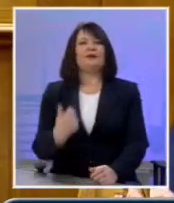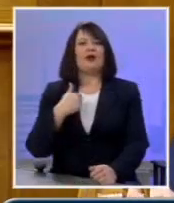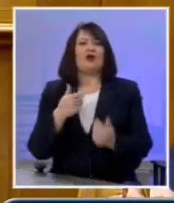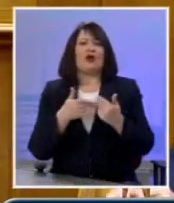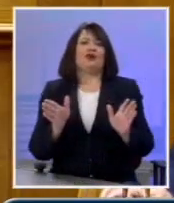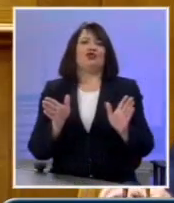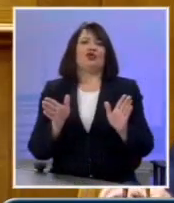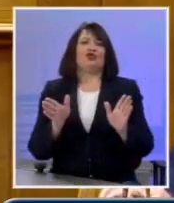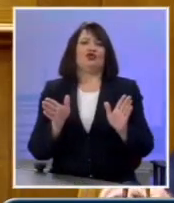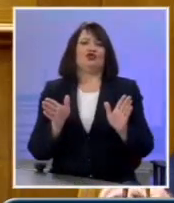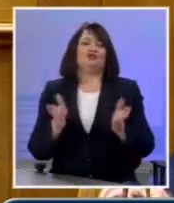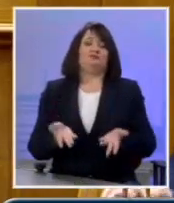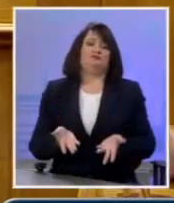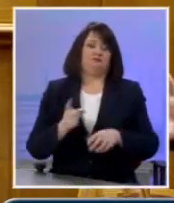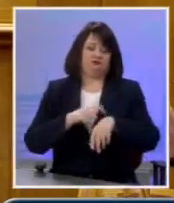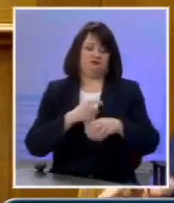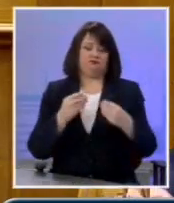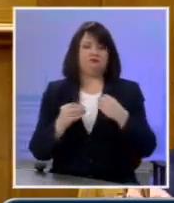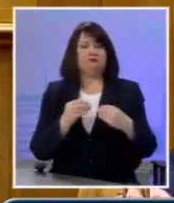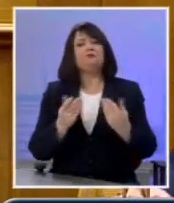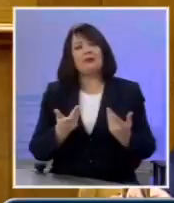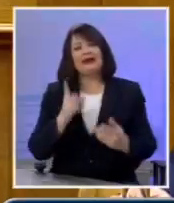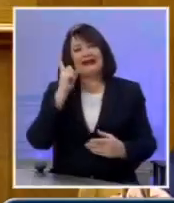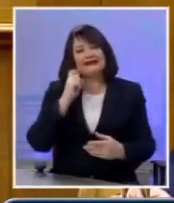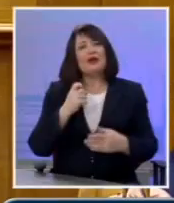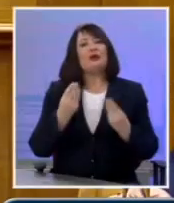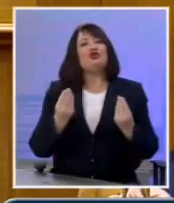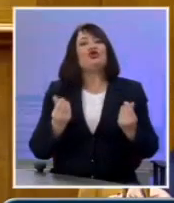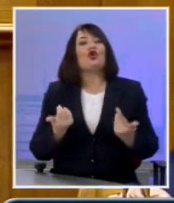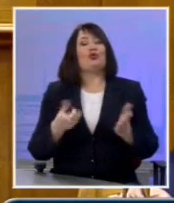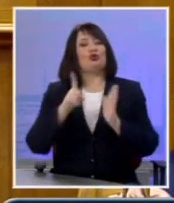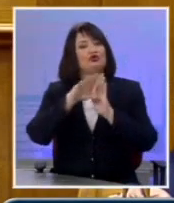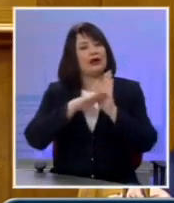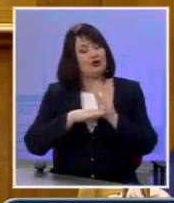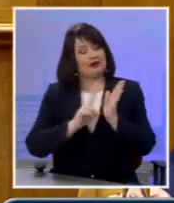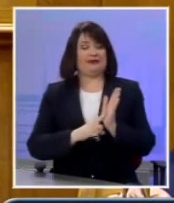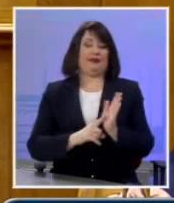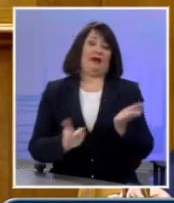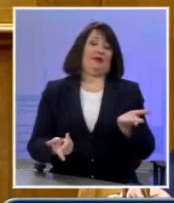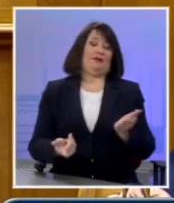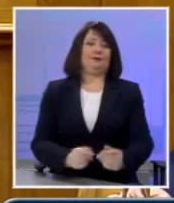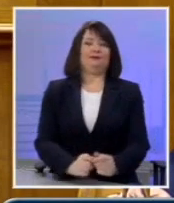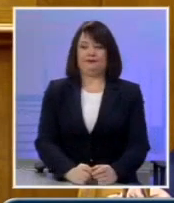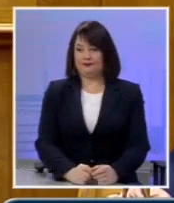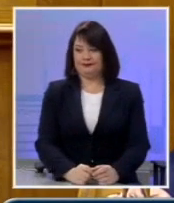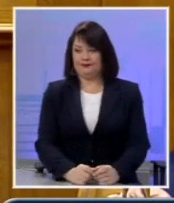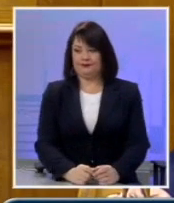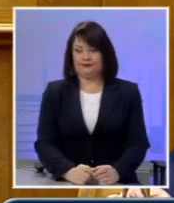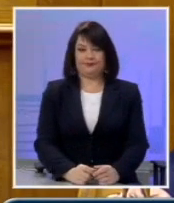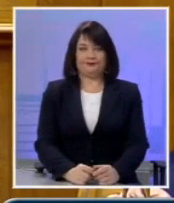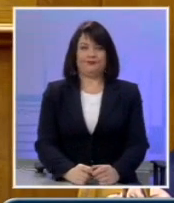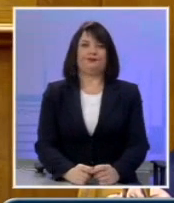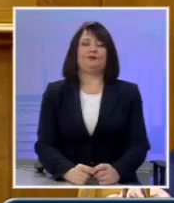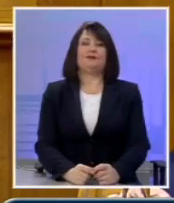να υπάρχει και ελαστικότητα στον χρόνο. Αλλά αυτό για να γνωρίζουμε λίγο, να τηρούμε κάποιους κανόνες για να μην βγαίνουμε έξω από το